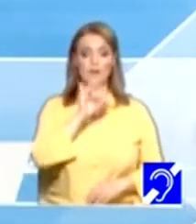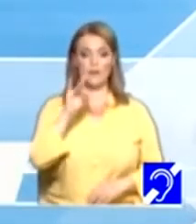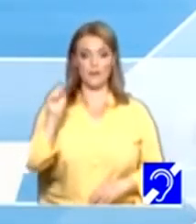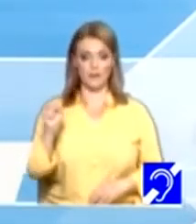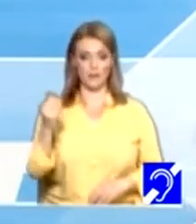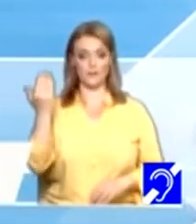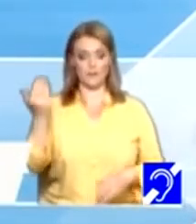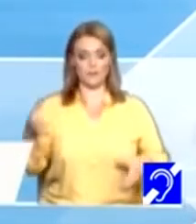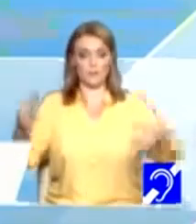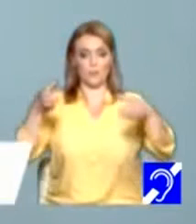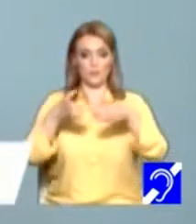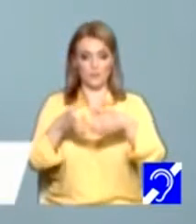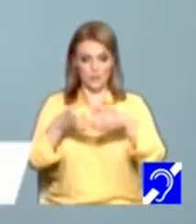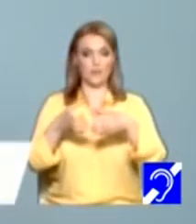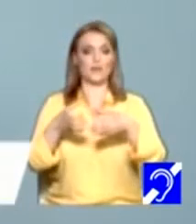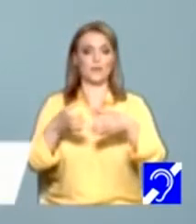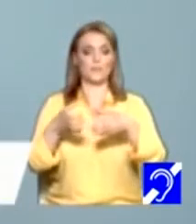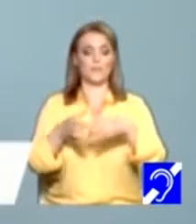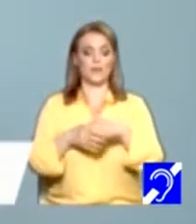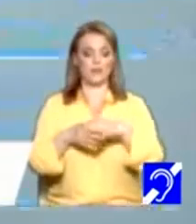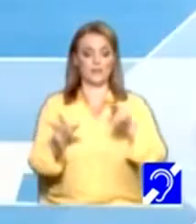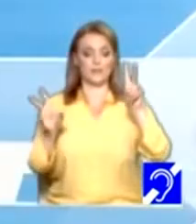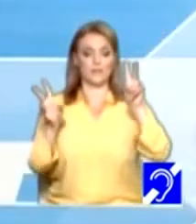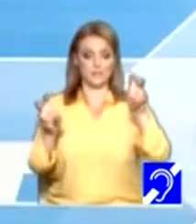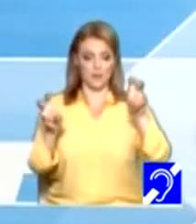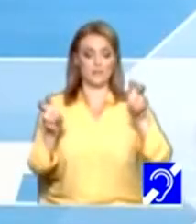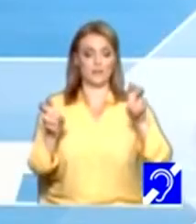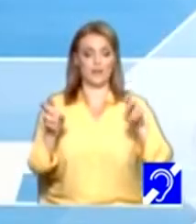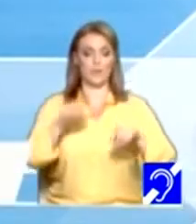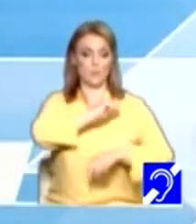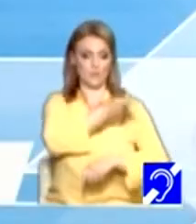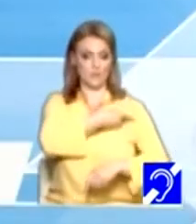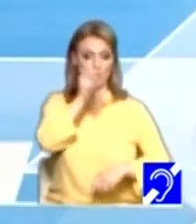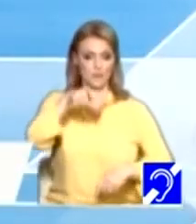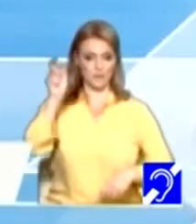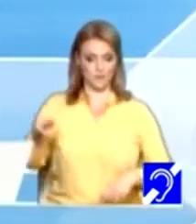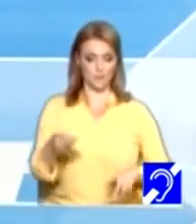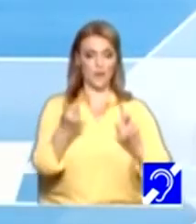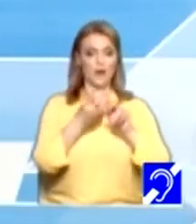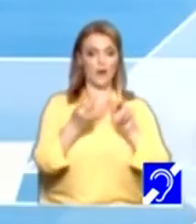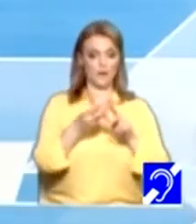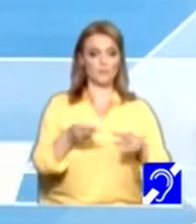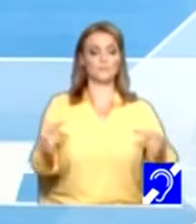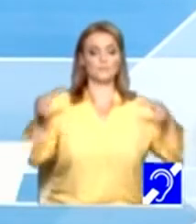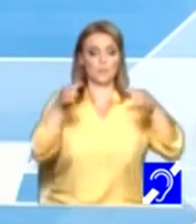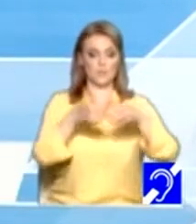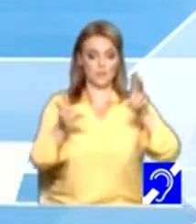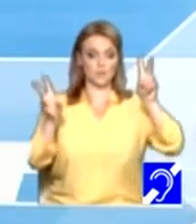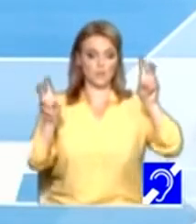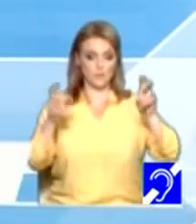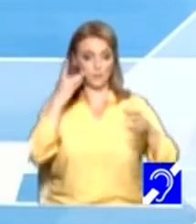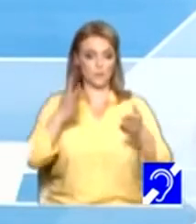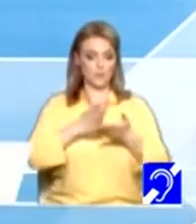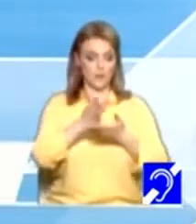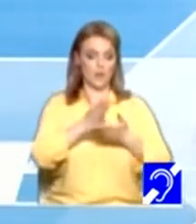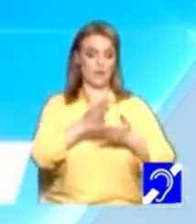Puterea Oamenilor. Bună seara, bine ați venit. Bine v-am găsit. Domnul Igor Cujbă, de la Partidul Oamenilor Muncii. Bună seara și